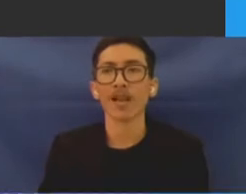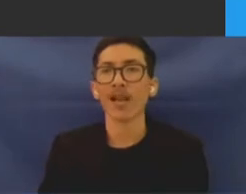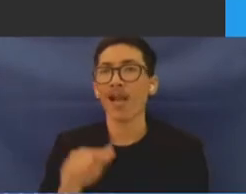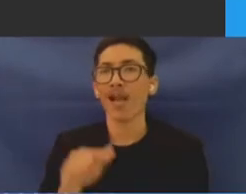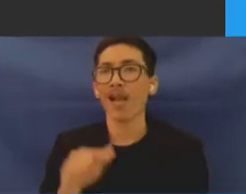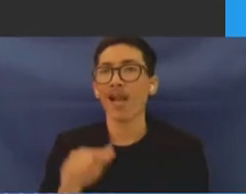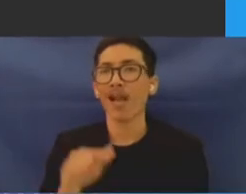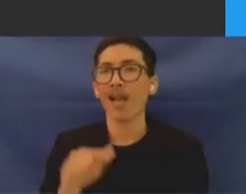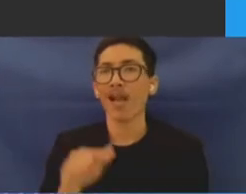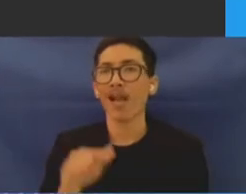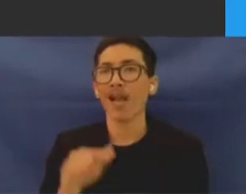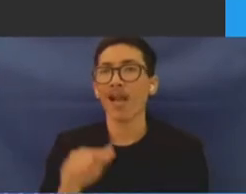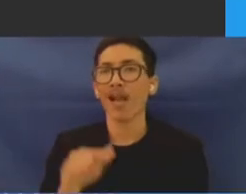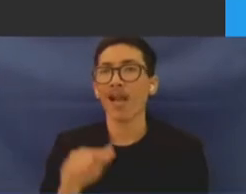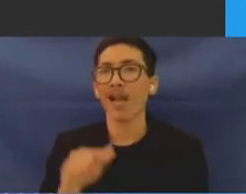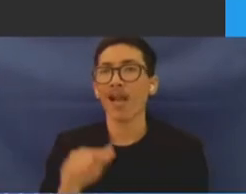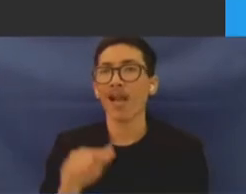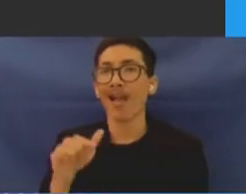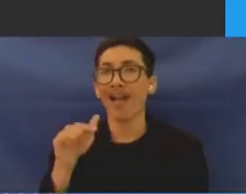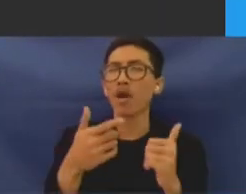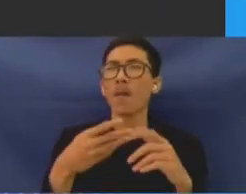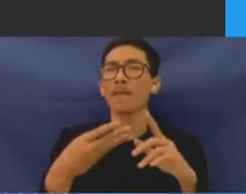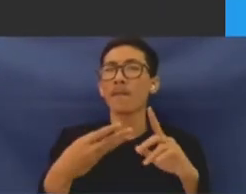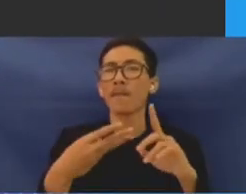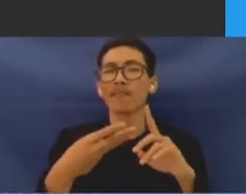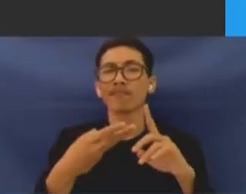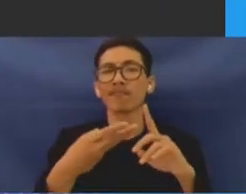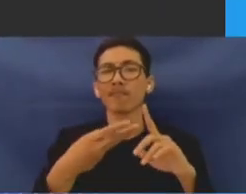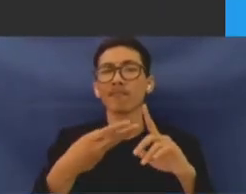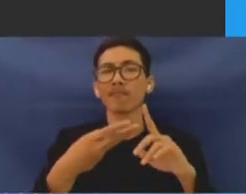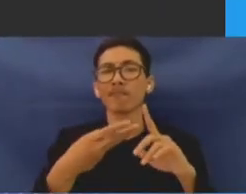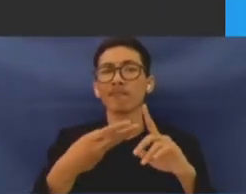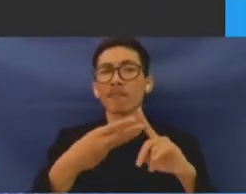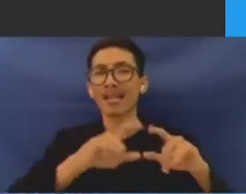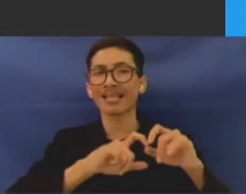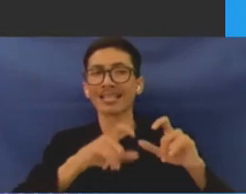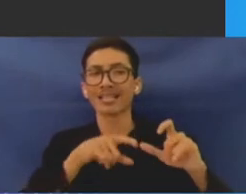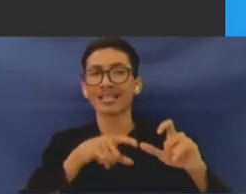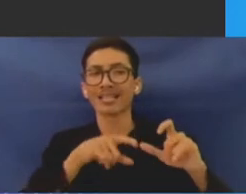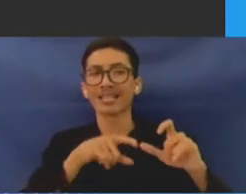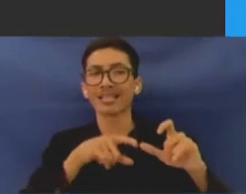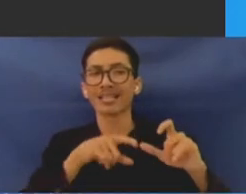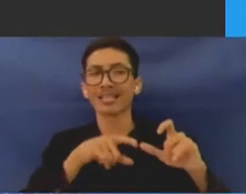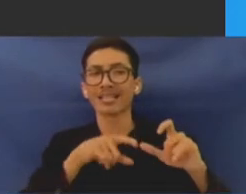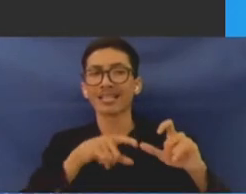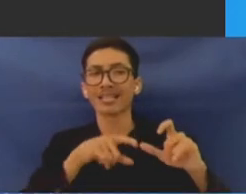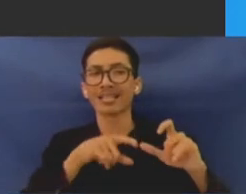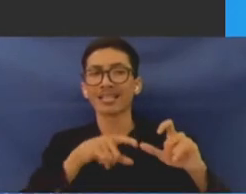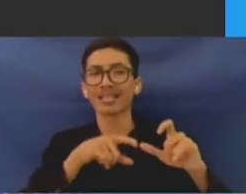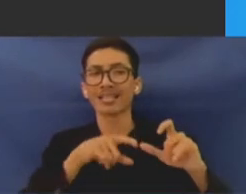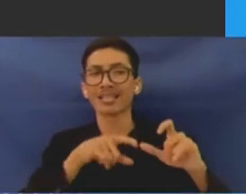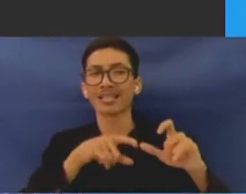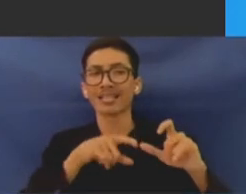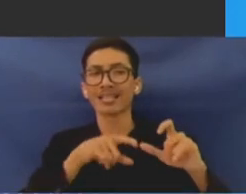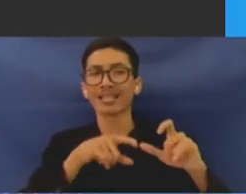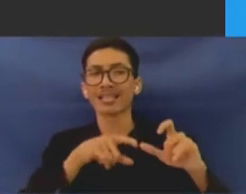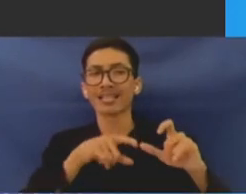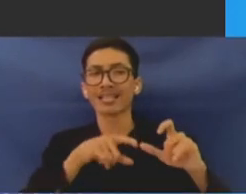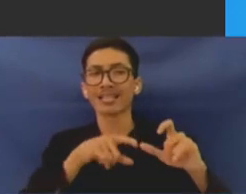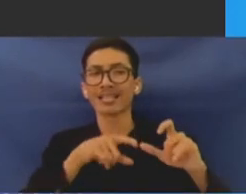dia akan sangat heterogen gitu. Jadi, dan satu untuk